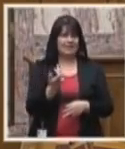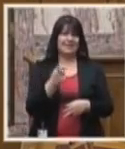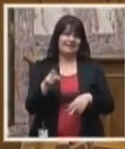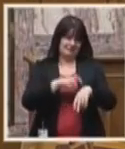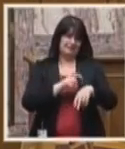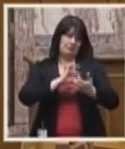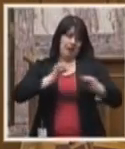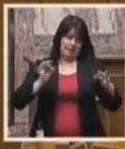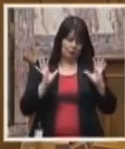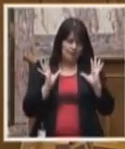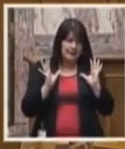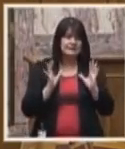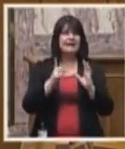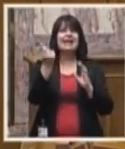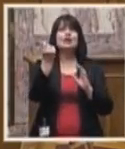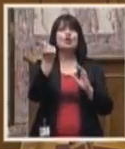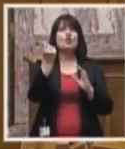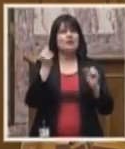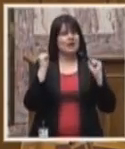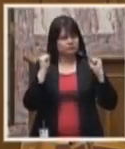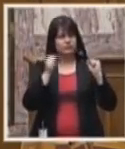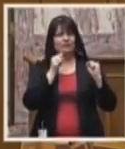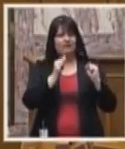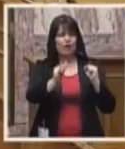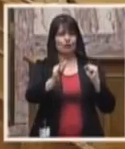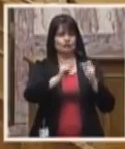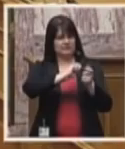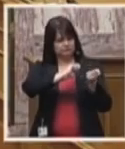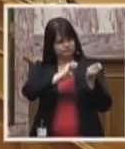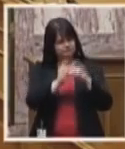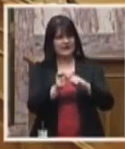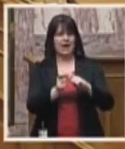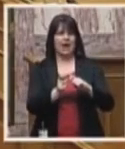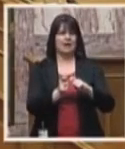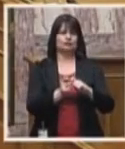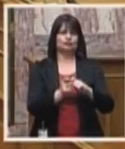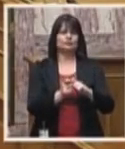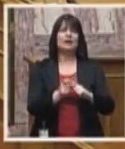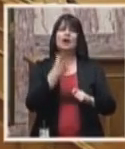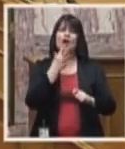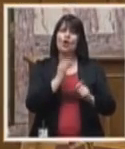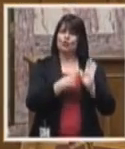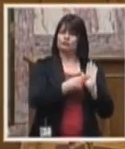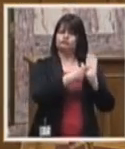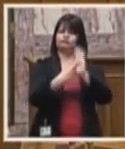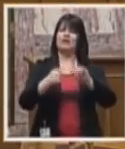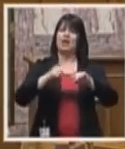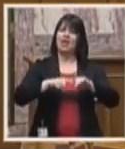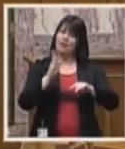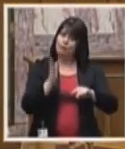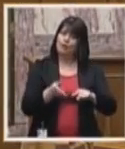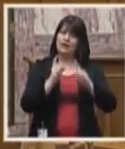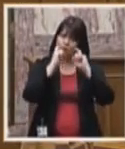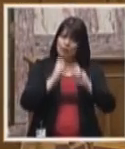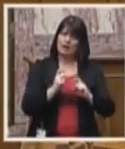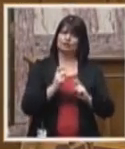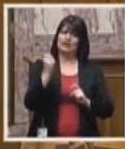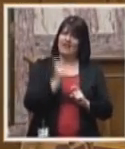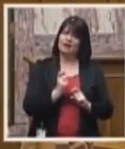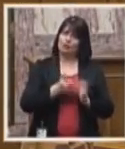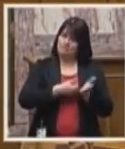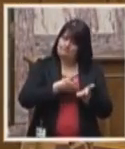είναι η οικονομία μας επιτέλους βιώσιμη, αυτό θέλουν οι εταίροι μας, και ότι είμαστε αξιόπιστοι στις υποχρεώσεις μας και δεν θα χάσουν τα λεφτά